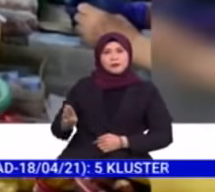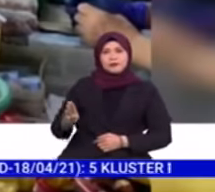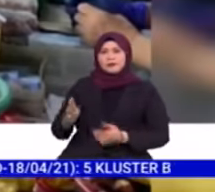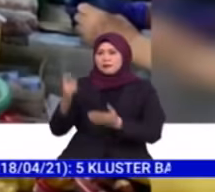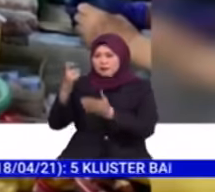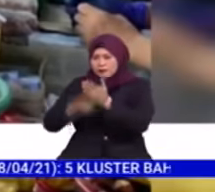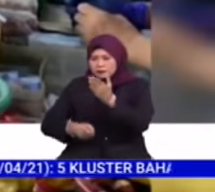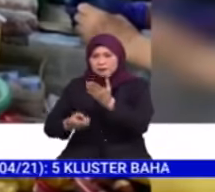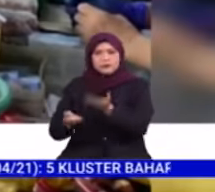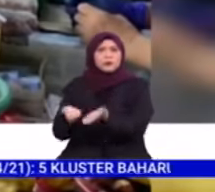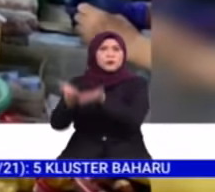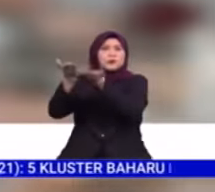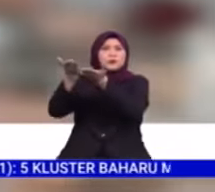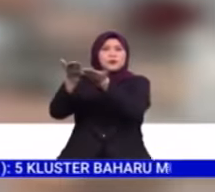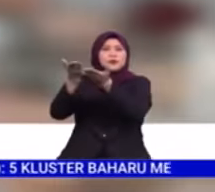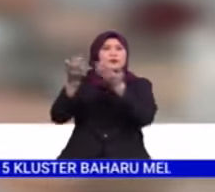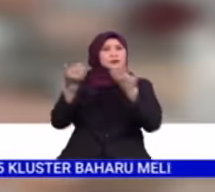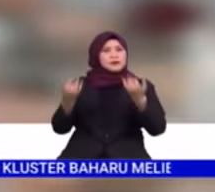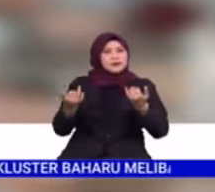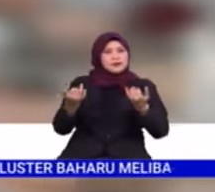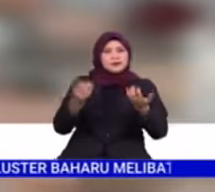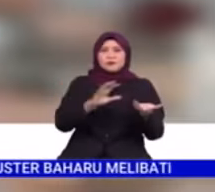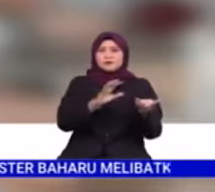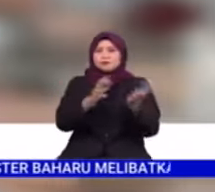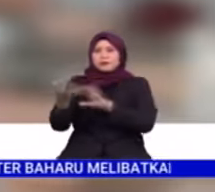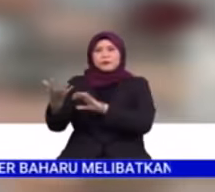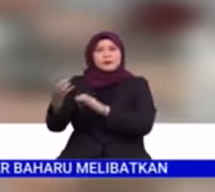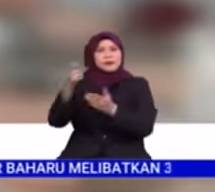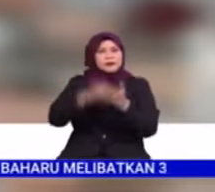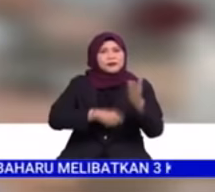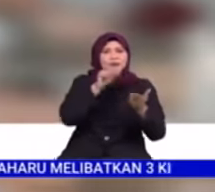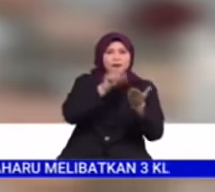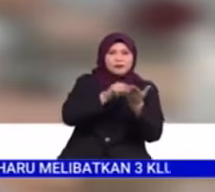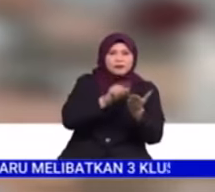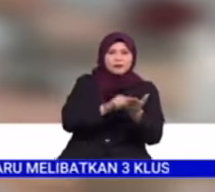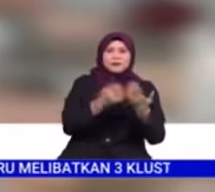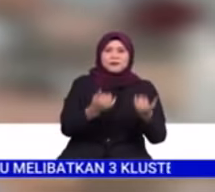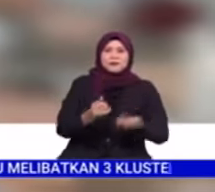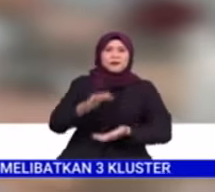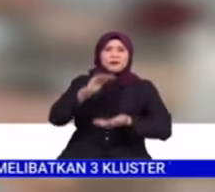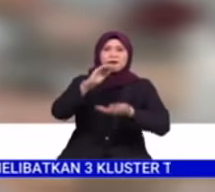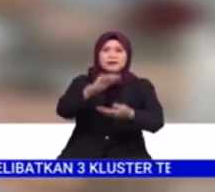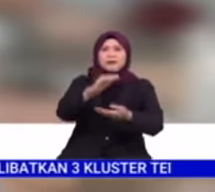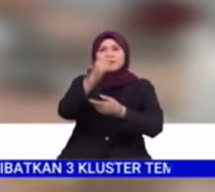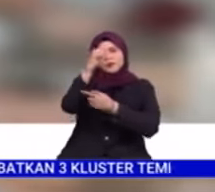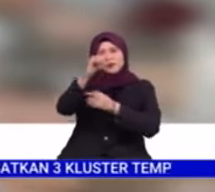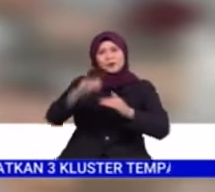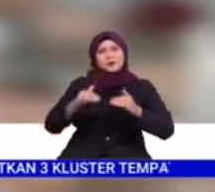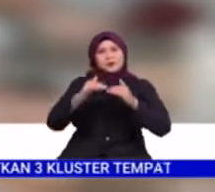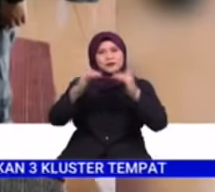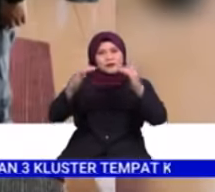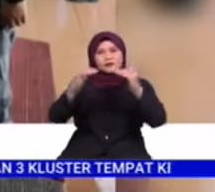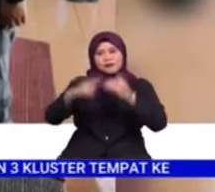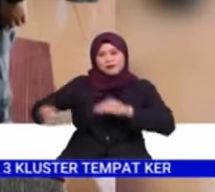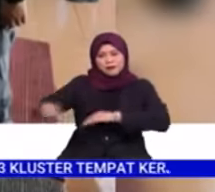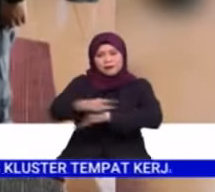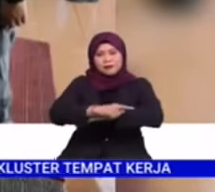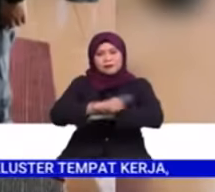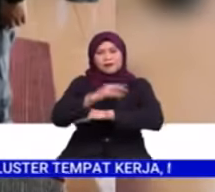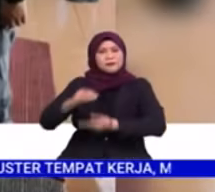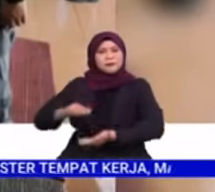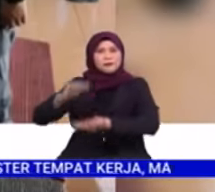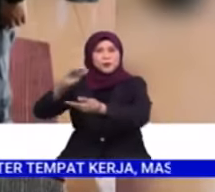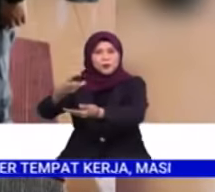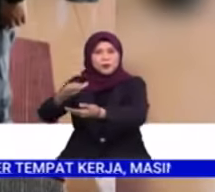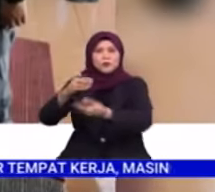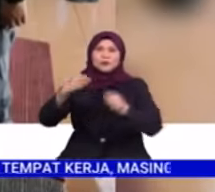kenaikan sekaligus menjejaskan harga ayam dalam rangkaian bekalan jari peringkat lajang kepada pemborong